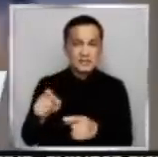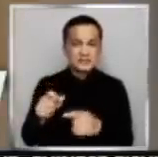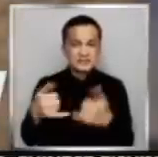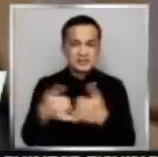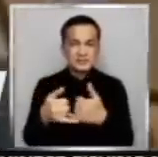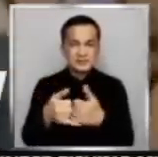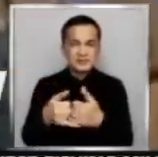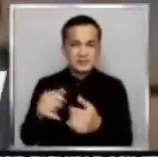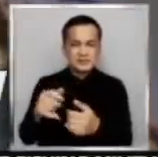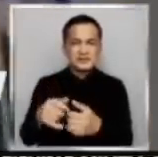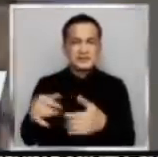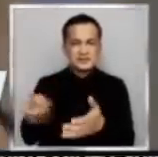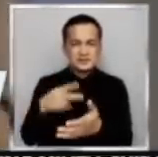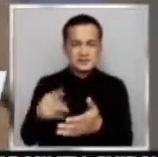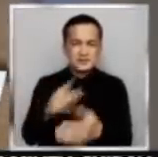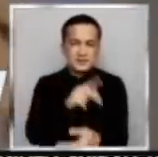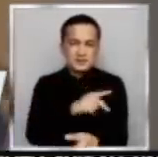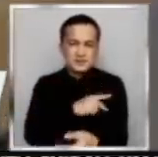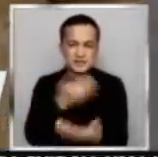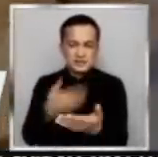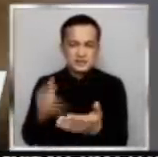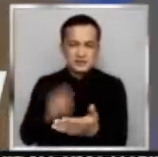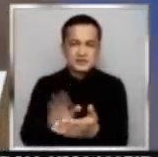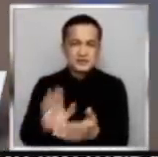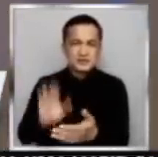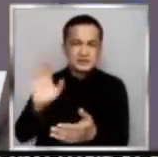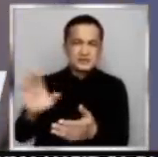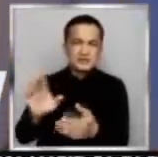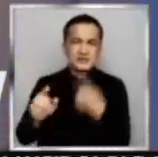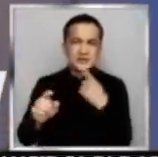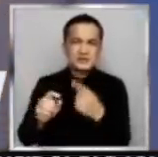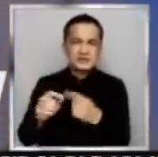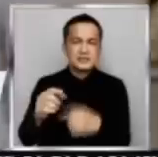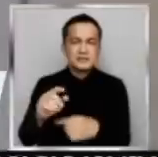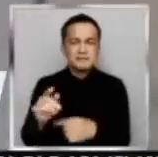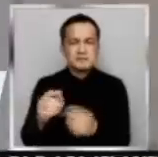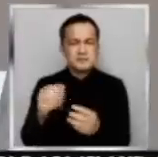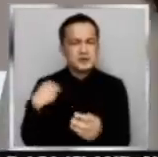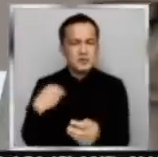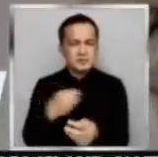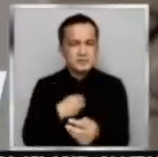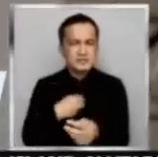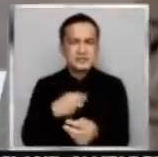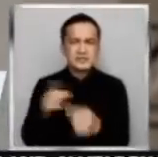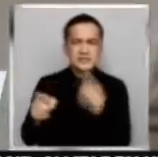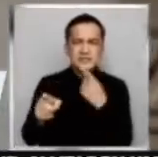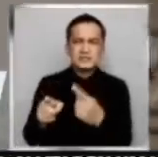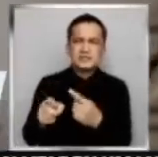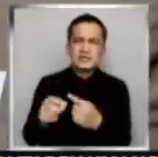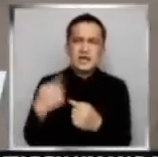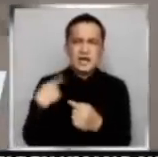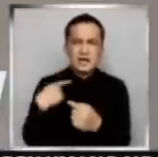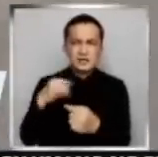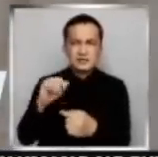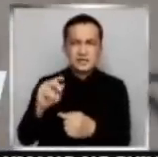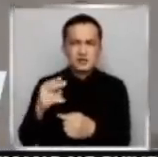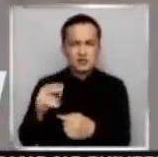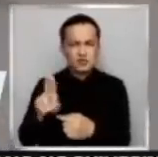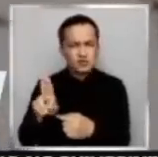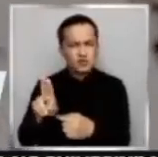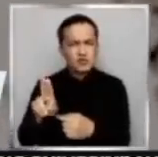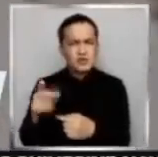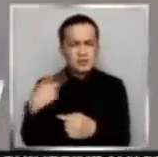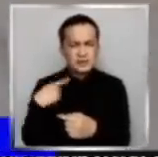ng first solo album ng kanyang Curve BTS member na si Jimin. May dance cover din sila ni J-Hope na talaga namang kinagiliwan ng